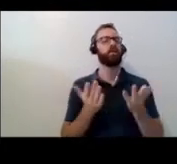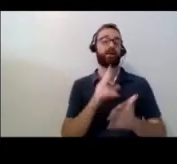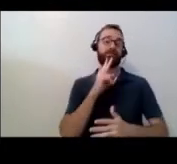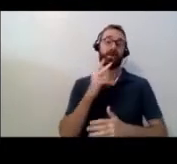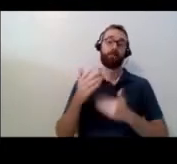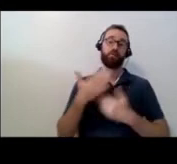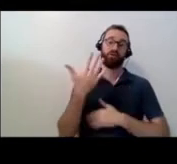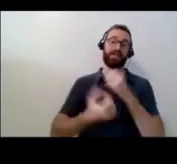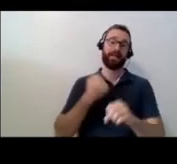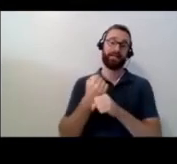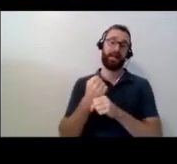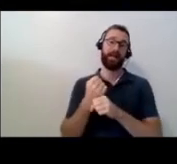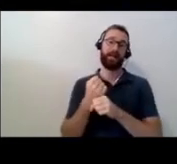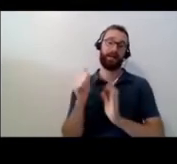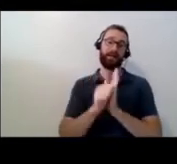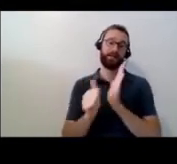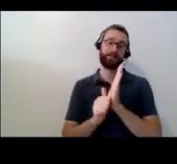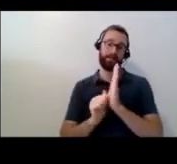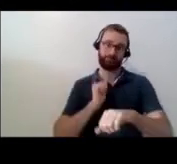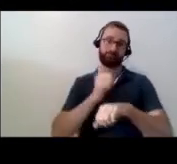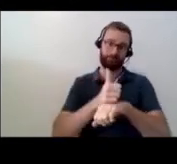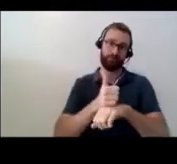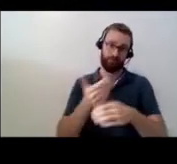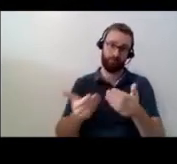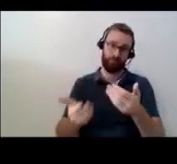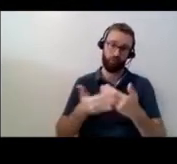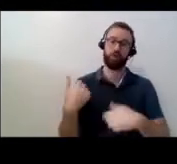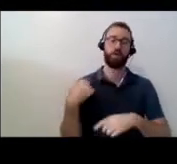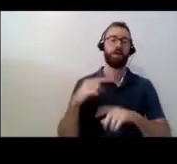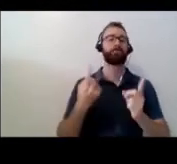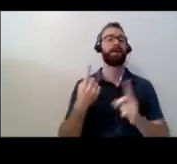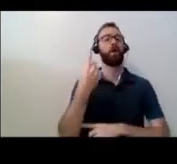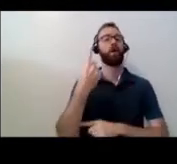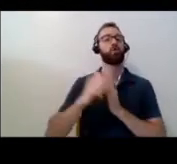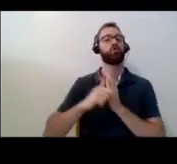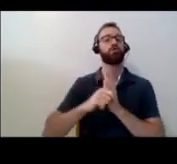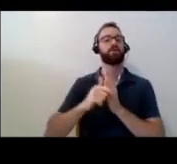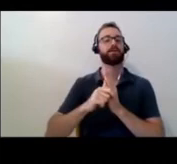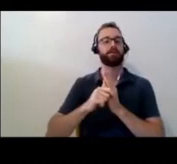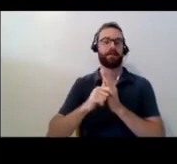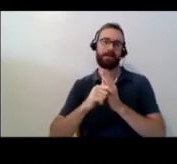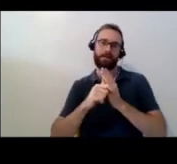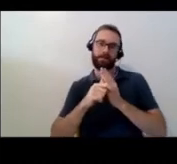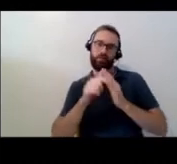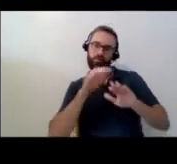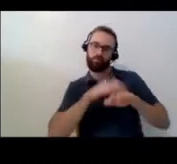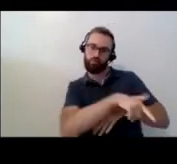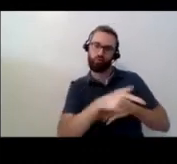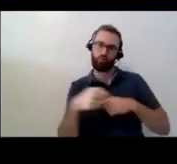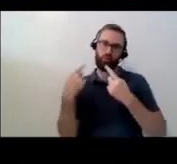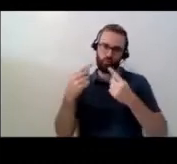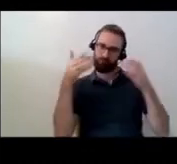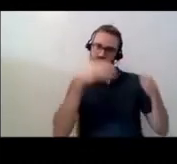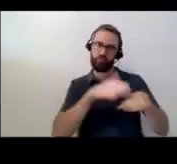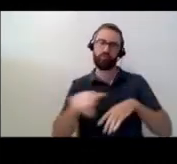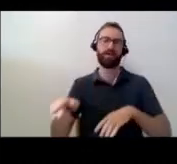l'article a été adopté, mais il y a un seul dossier qui s'est intéressé à la question. Donc, dans un seul dossier, l'article 6 a